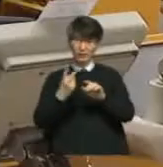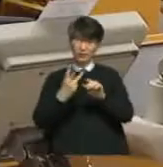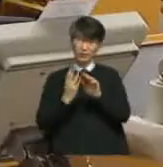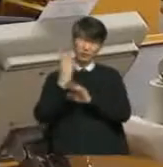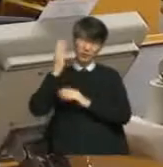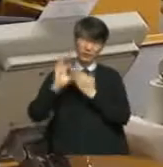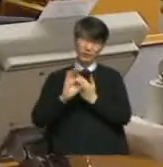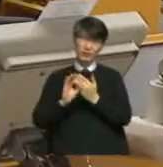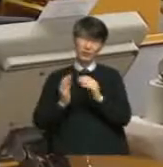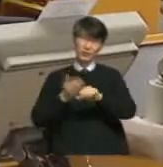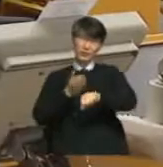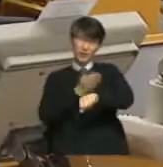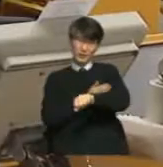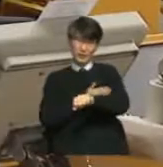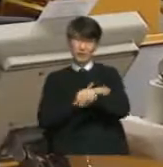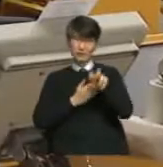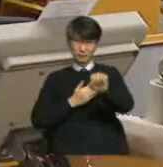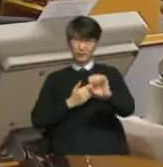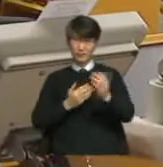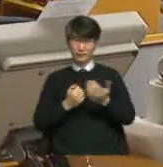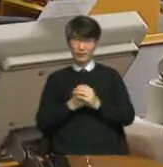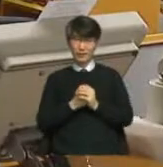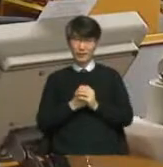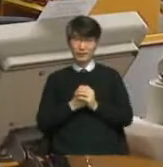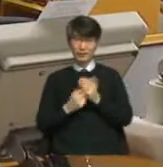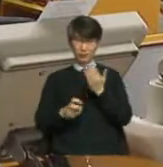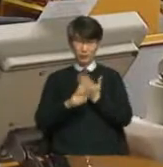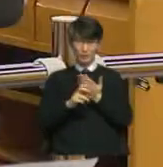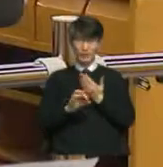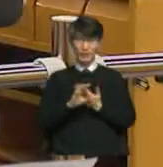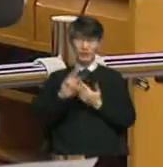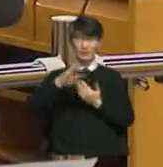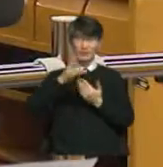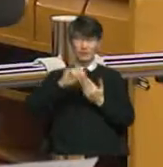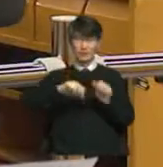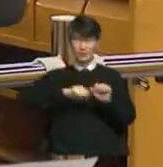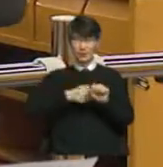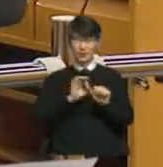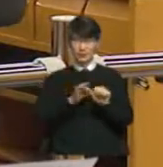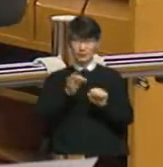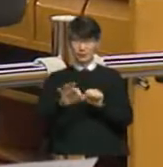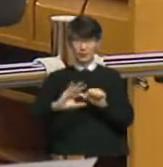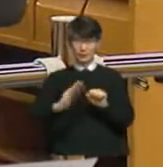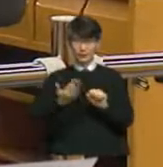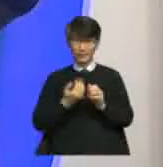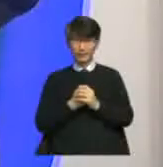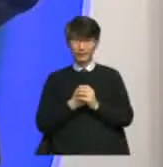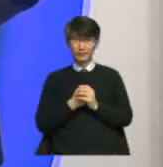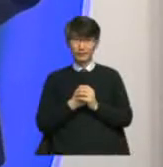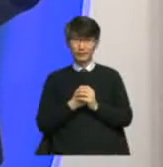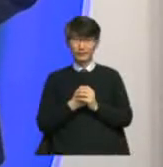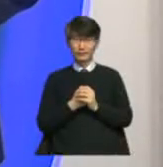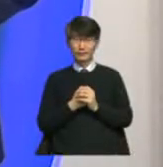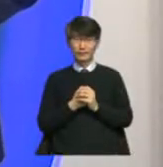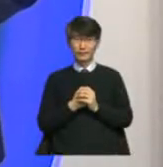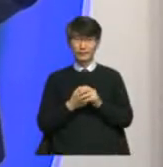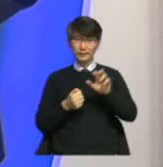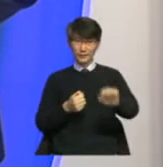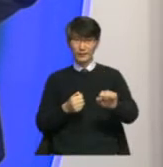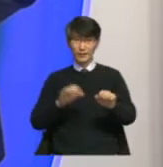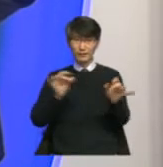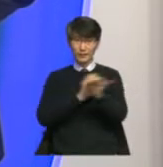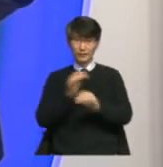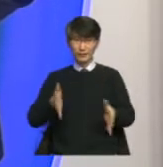과 대 부장으로 적발 됩니다 위반 시 최대 300만원의 과태료가 부가됩니다 단속은